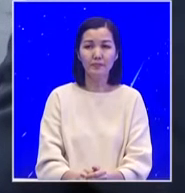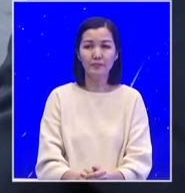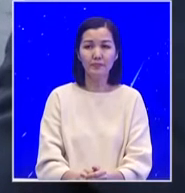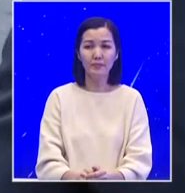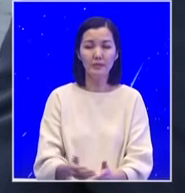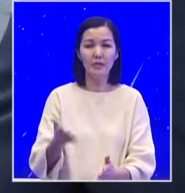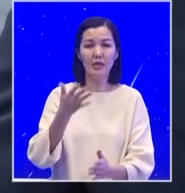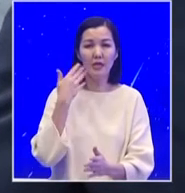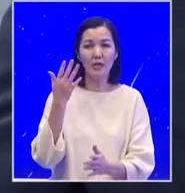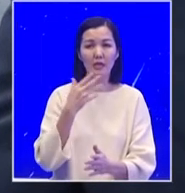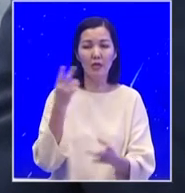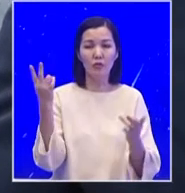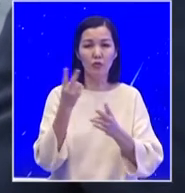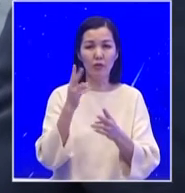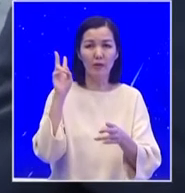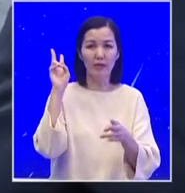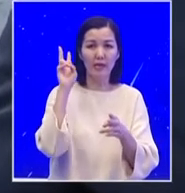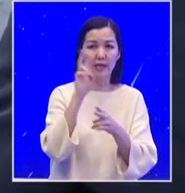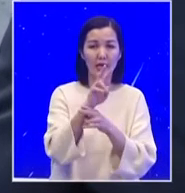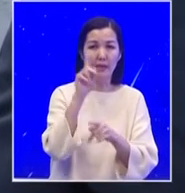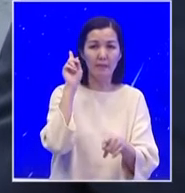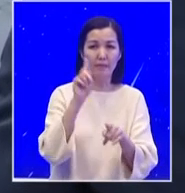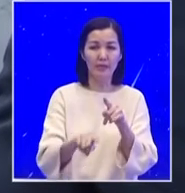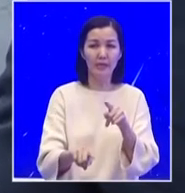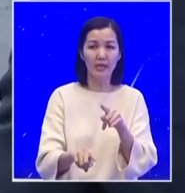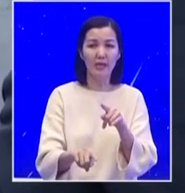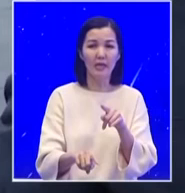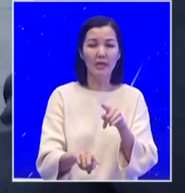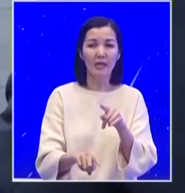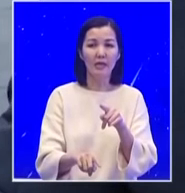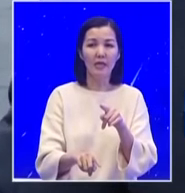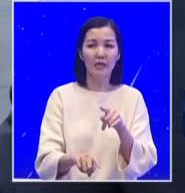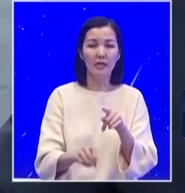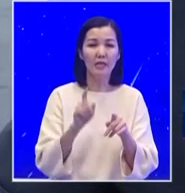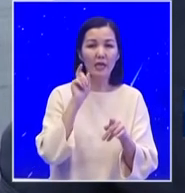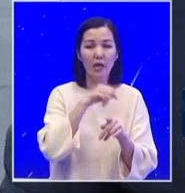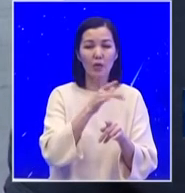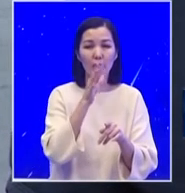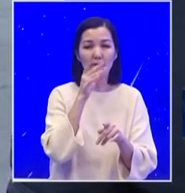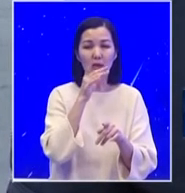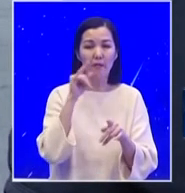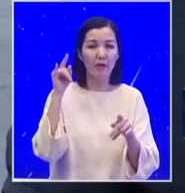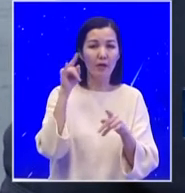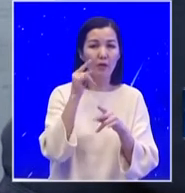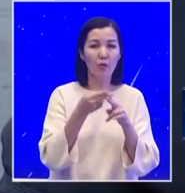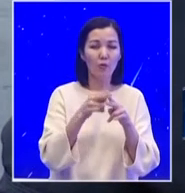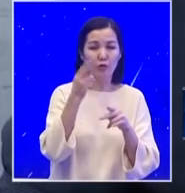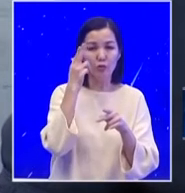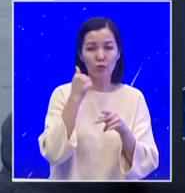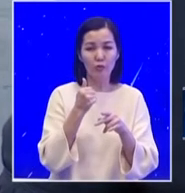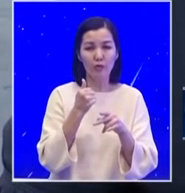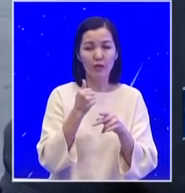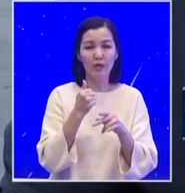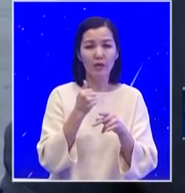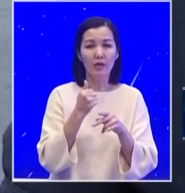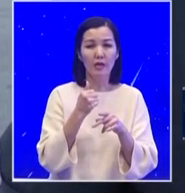Когда вот быстро надо куда-то доехать, сэкономить время, это очень удобно. Вот авиакомпания открыла рейс Ушарал.